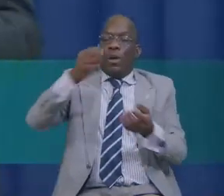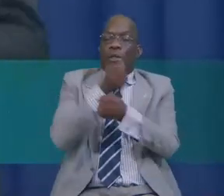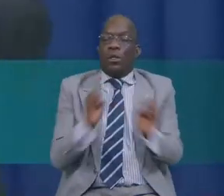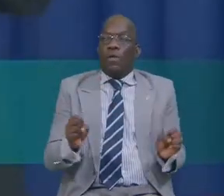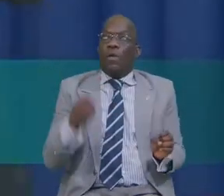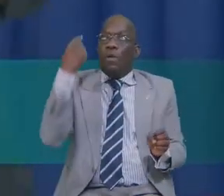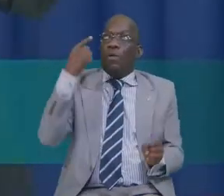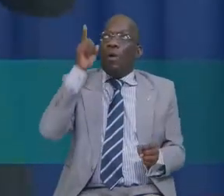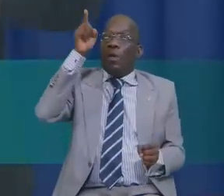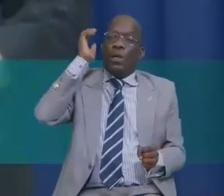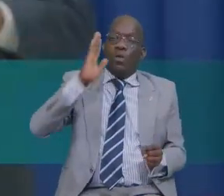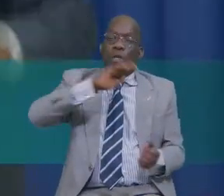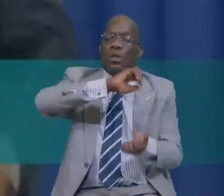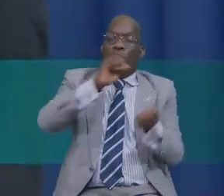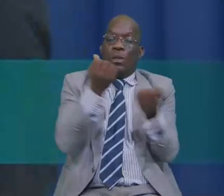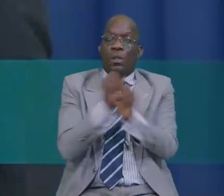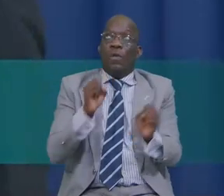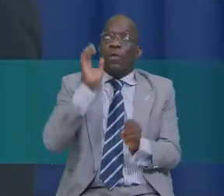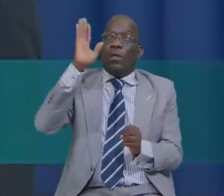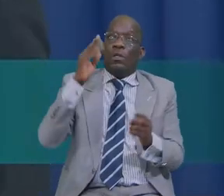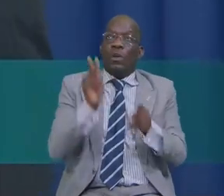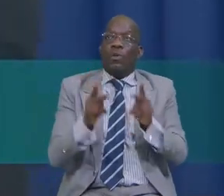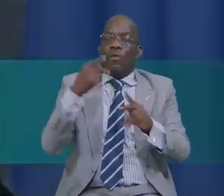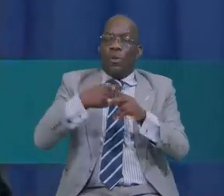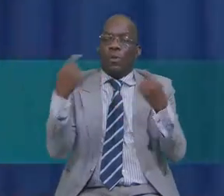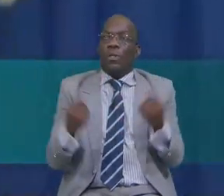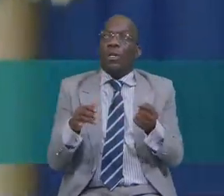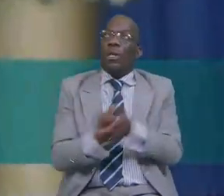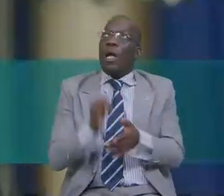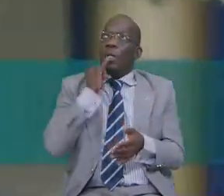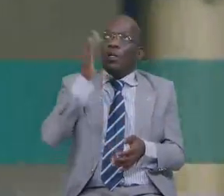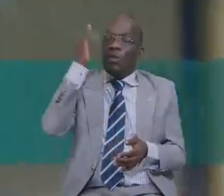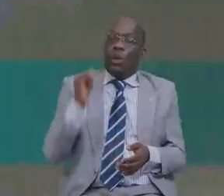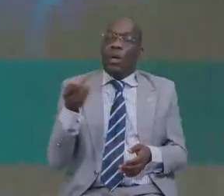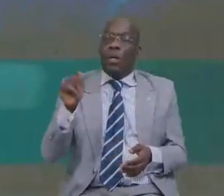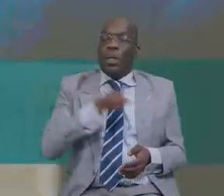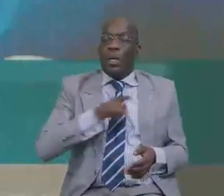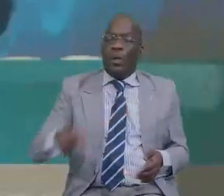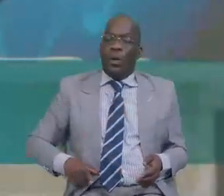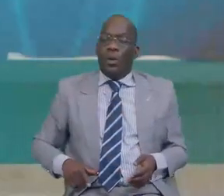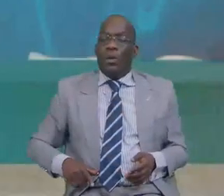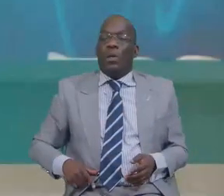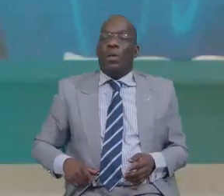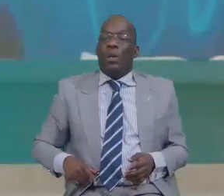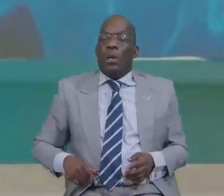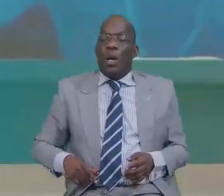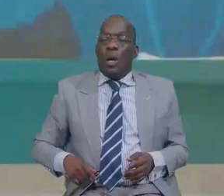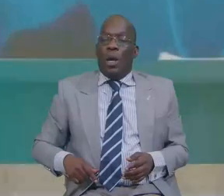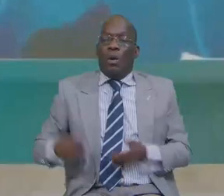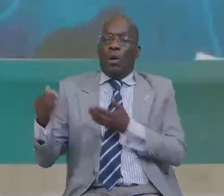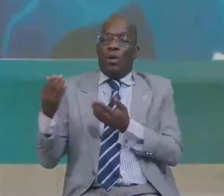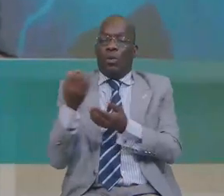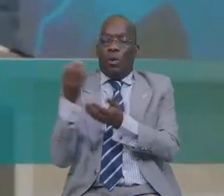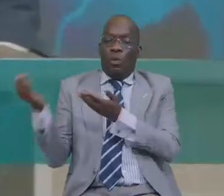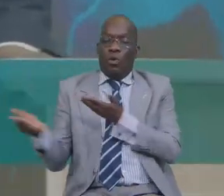péchés. C'est pourquoi il est venu. C'est pourquoi aussi tu es venu dans le ministère. C'est pourquoi le Seigneur t'a